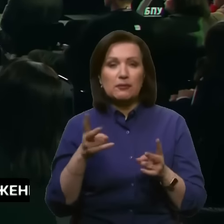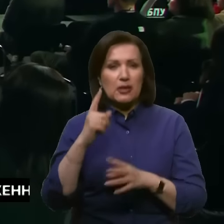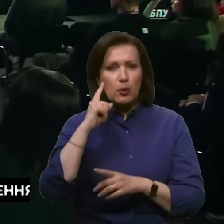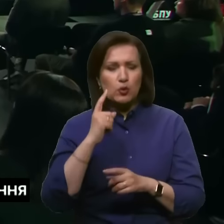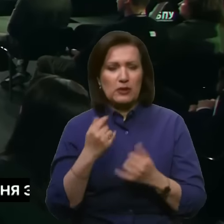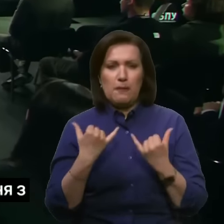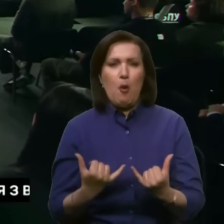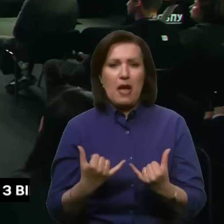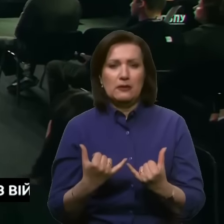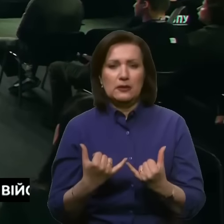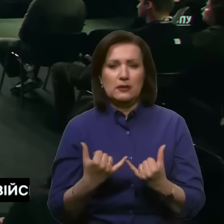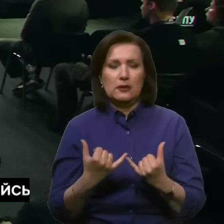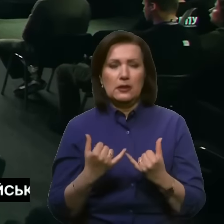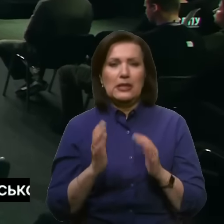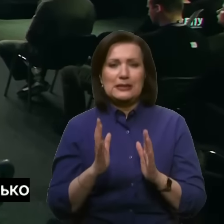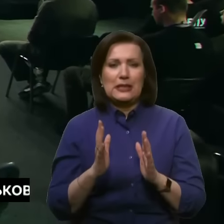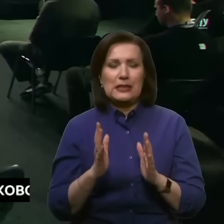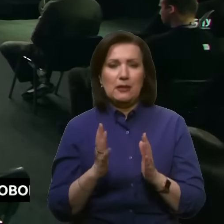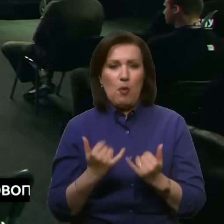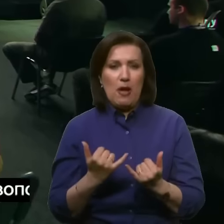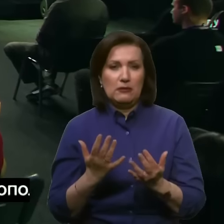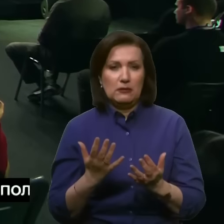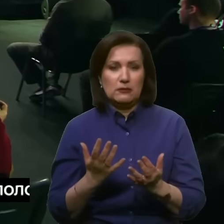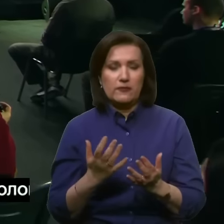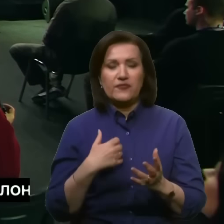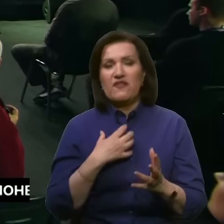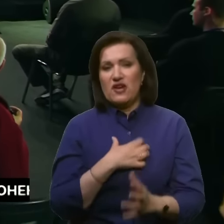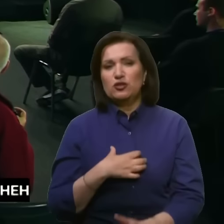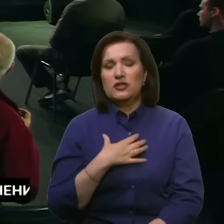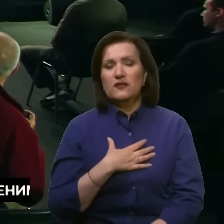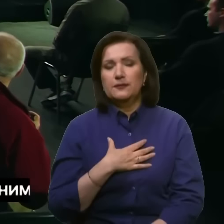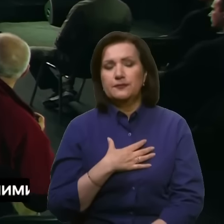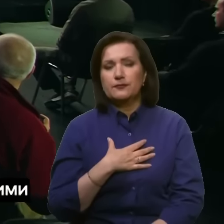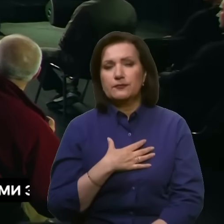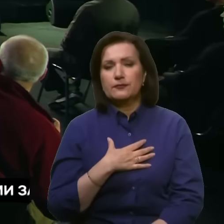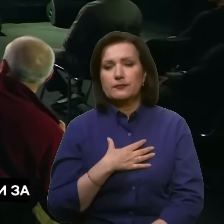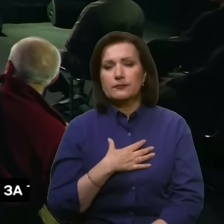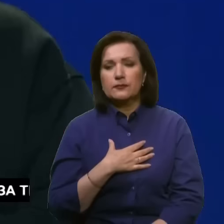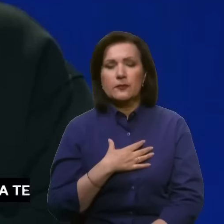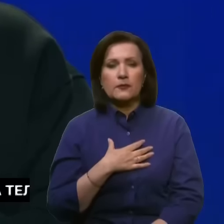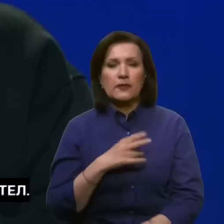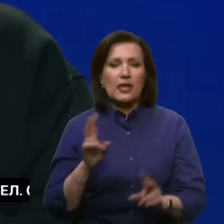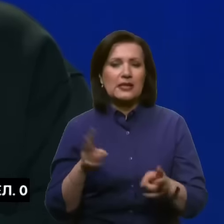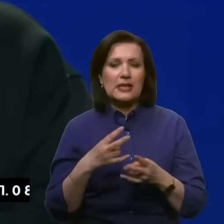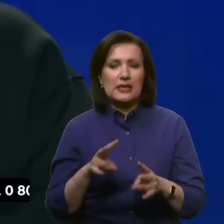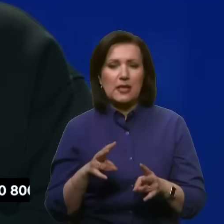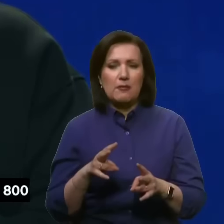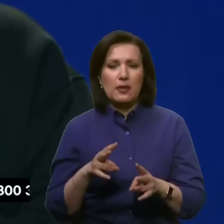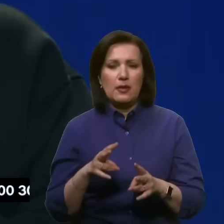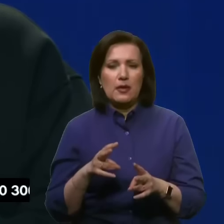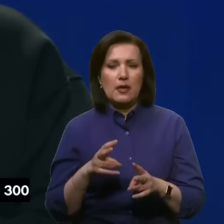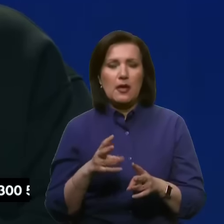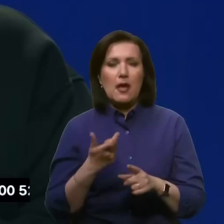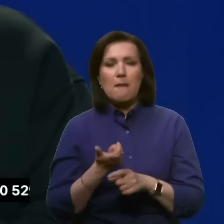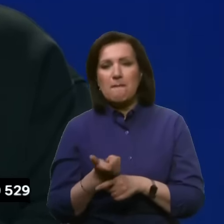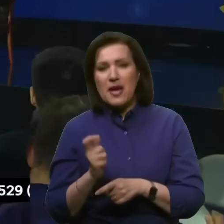думати момент. Тільки момент. Важливий. Не треба і перегріти це